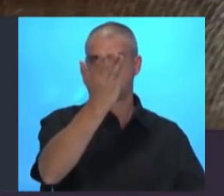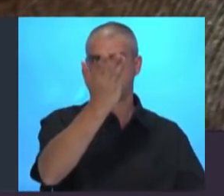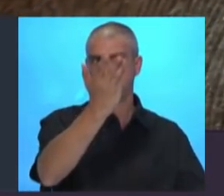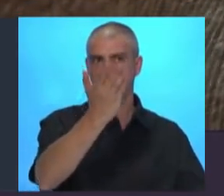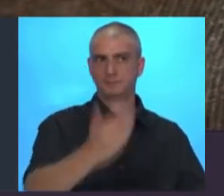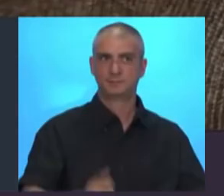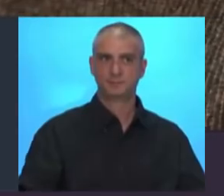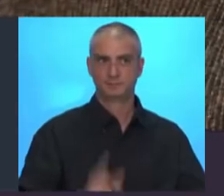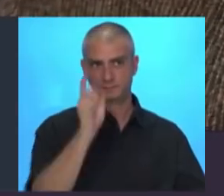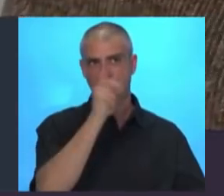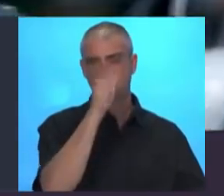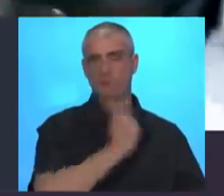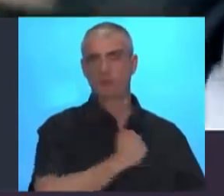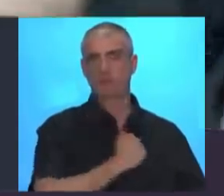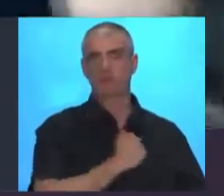מהדתיים.